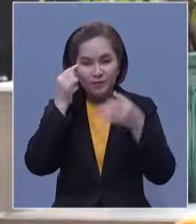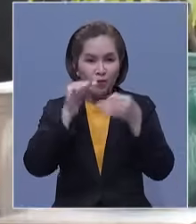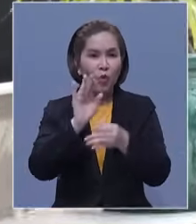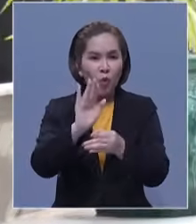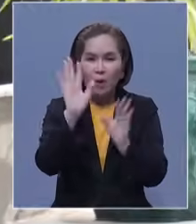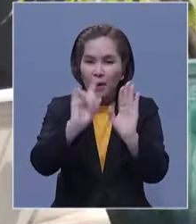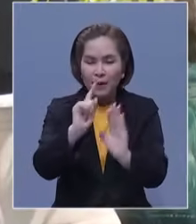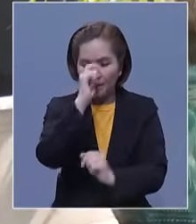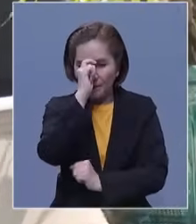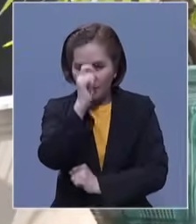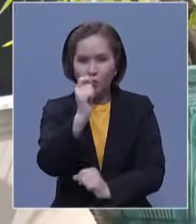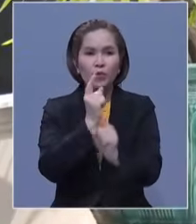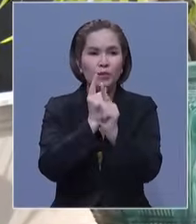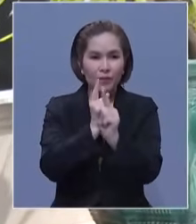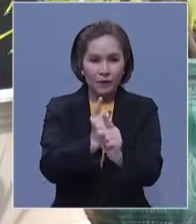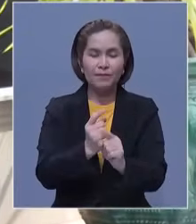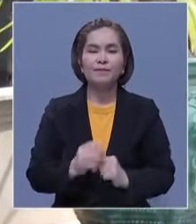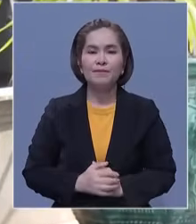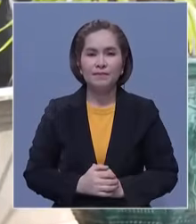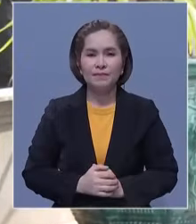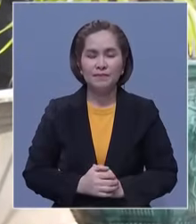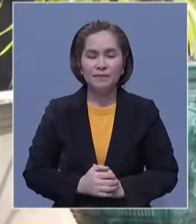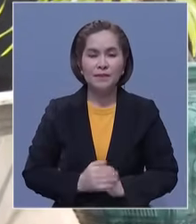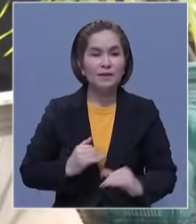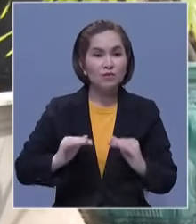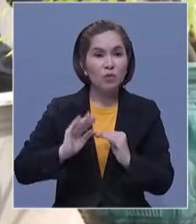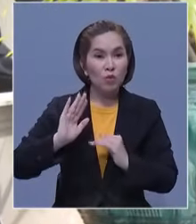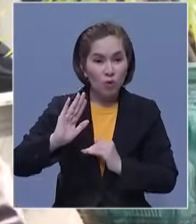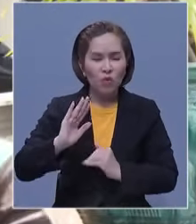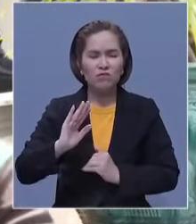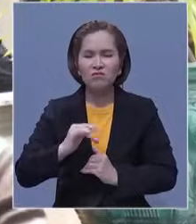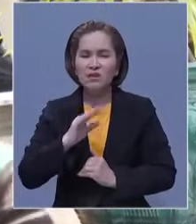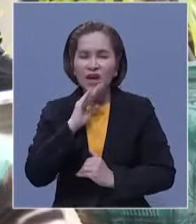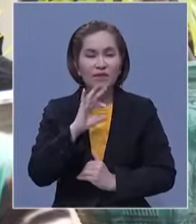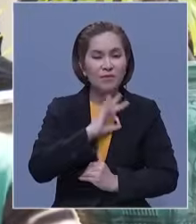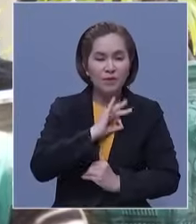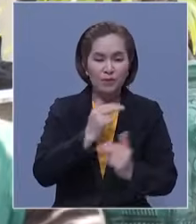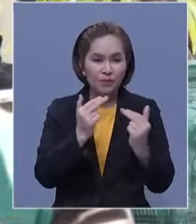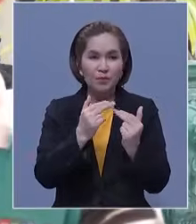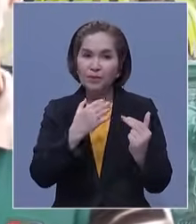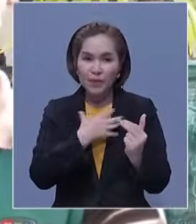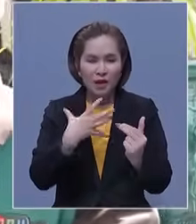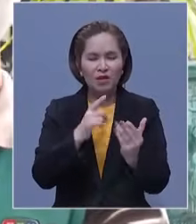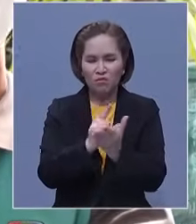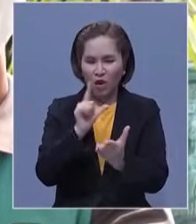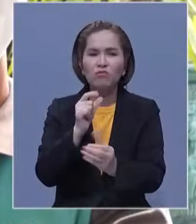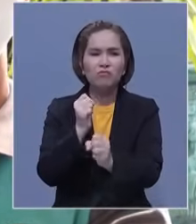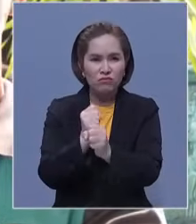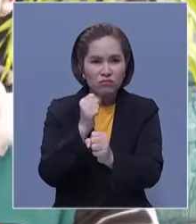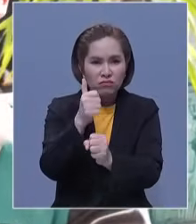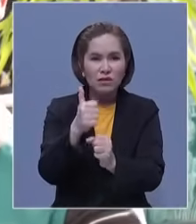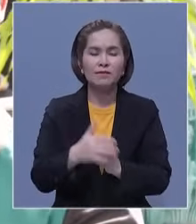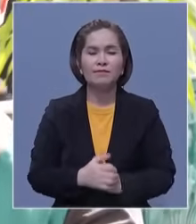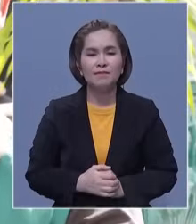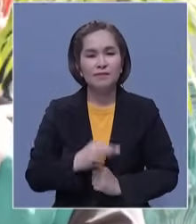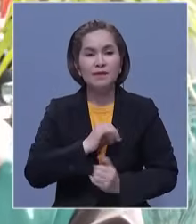ใจนะคะซึ่งคุณกฤษดามีสิทธิ์ที่จะลาออกจากการเป็นสมาชิกพรรคได้อาจจะลาออกจากสมา